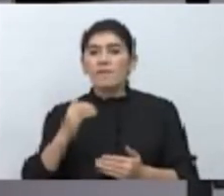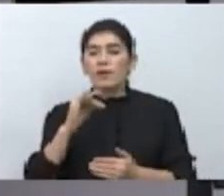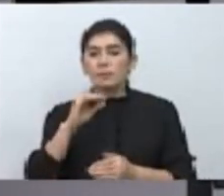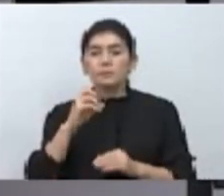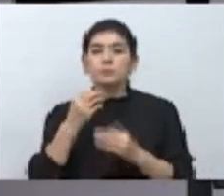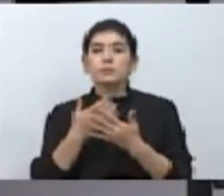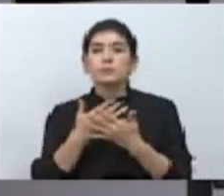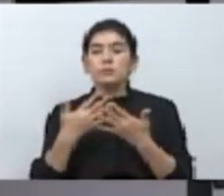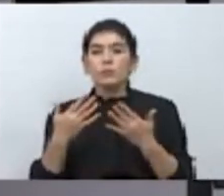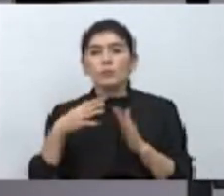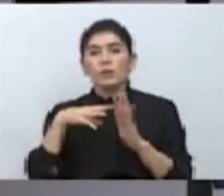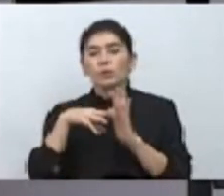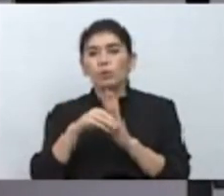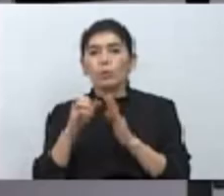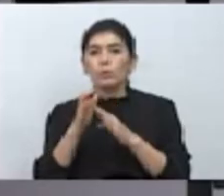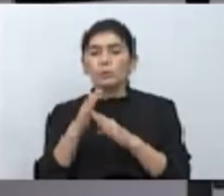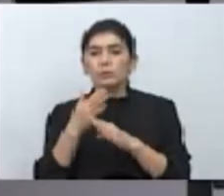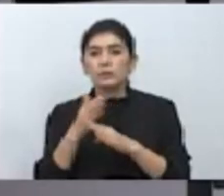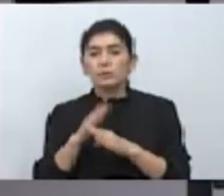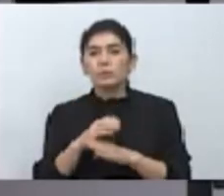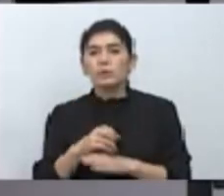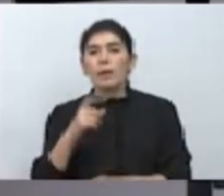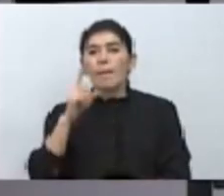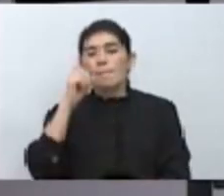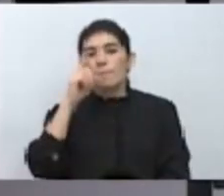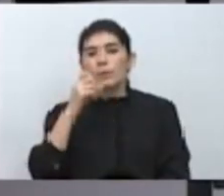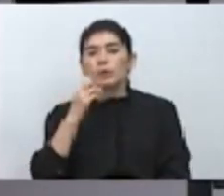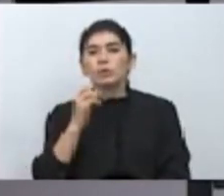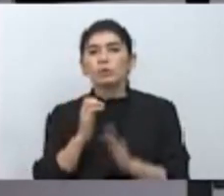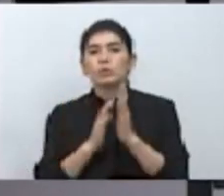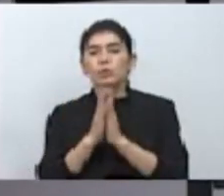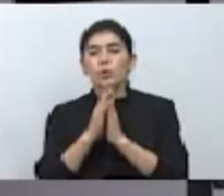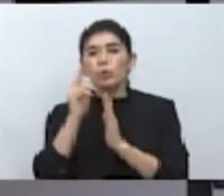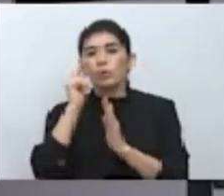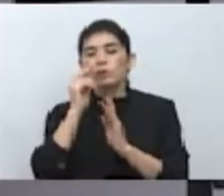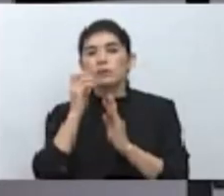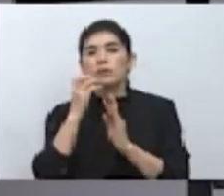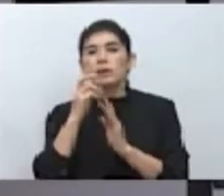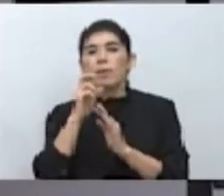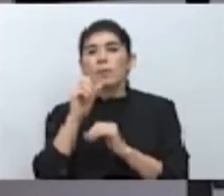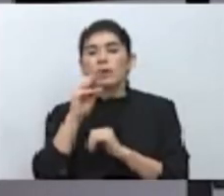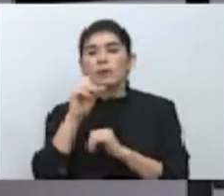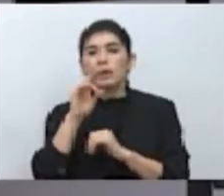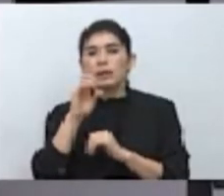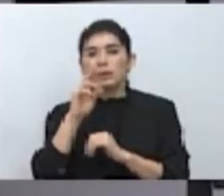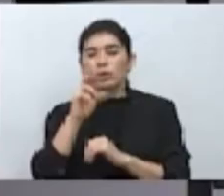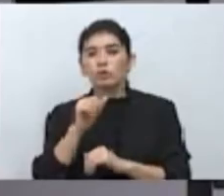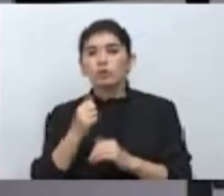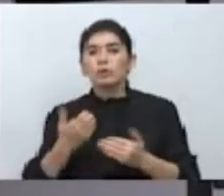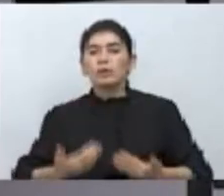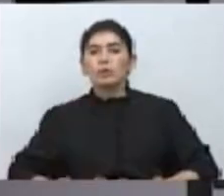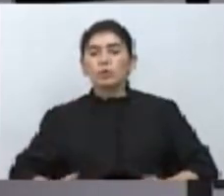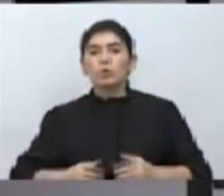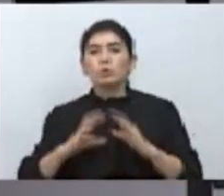Biologiya bir qancha sohalarga bo'linadi. Ma'lumki, o'simliklarni o'rganuvchi fan botanika hisoblanadi.